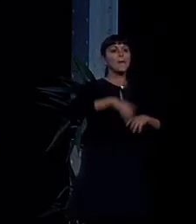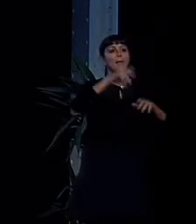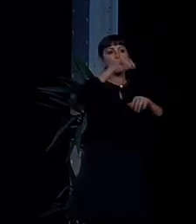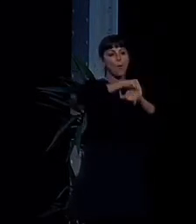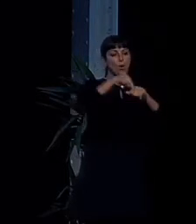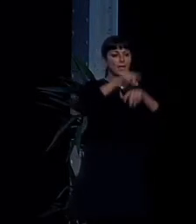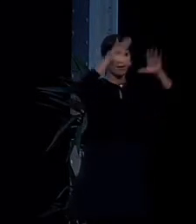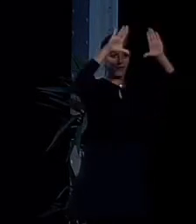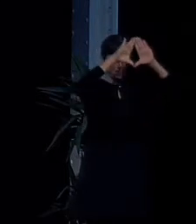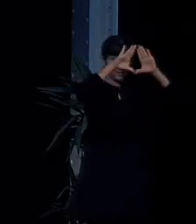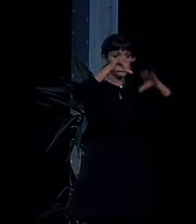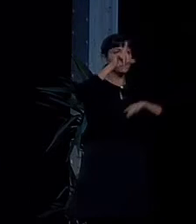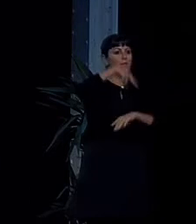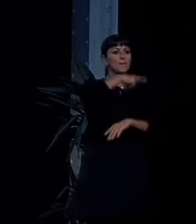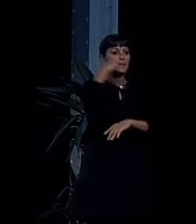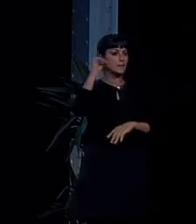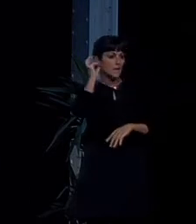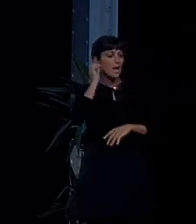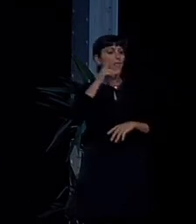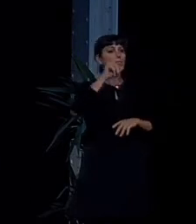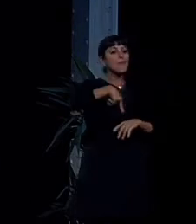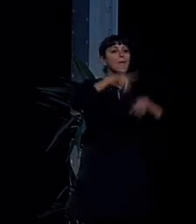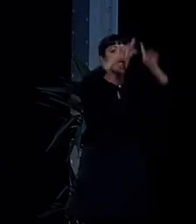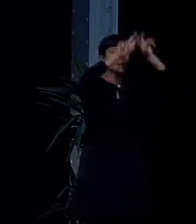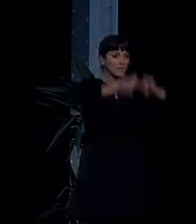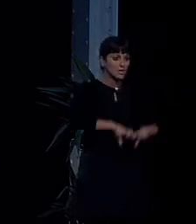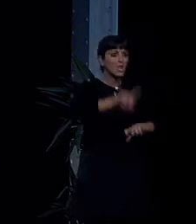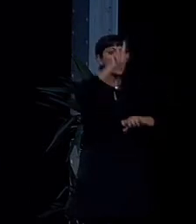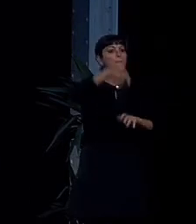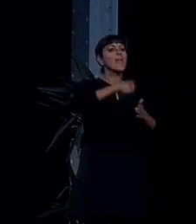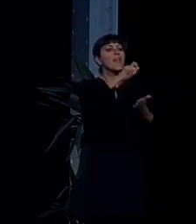agent d'igualtat, investigadora i escriptora.